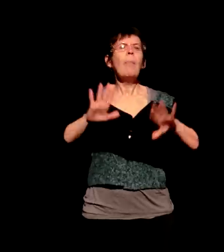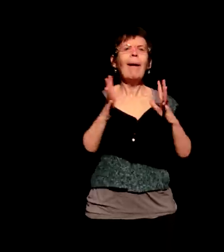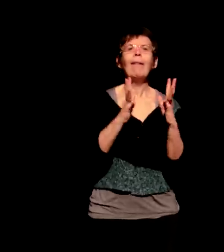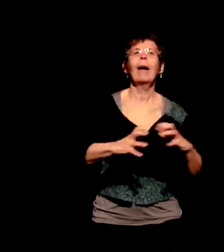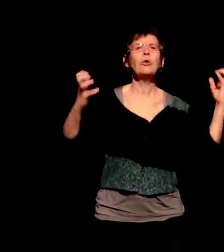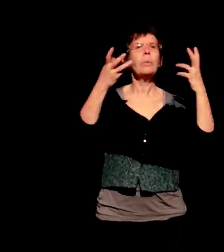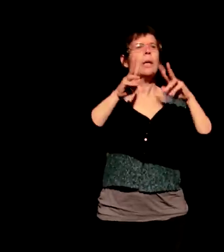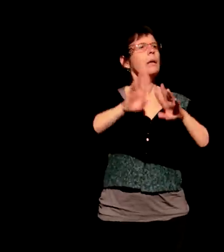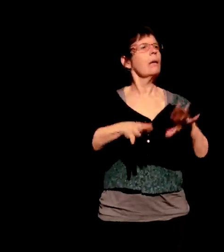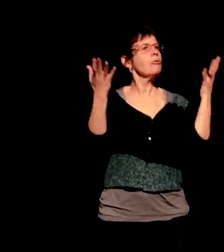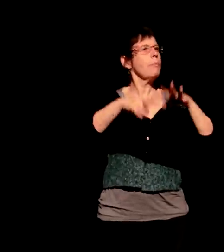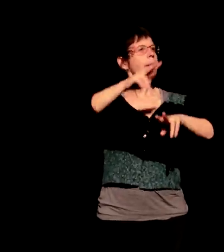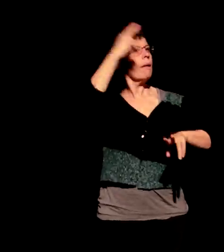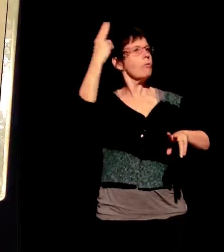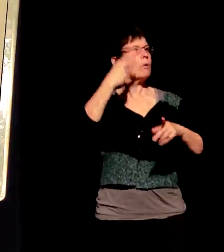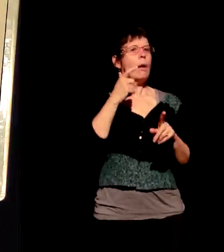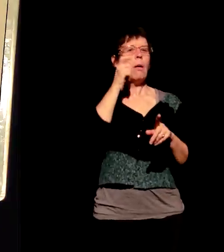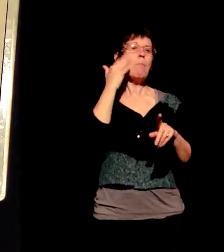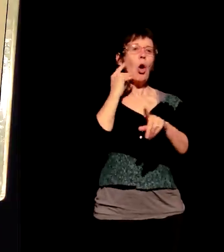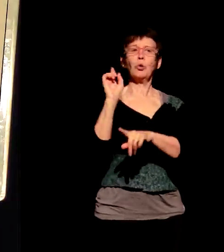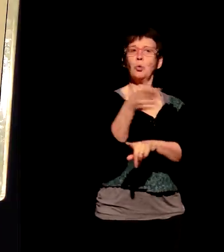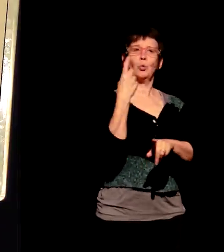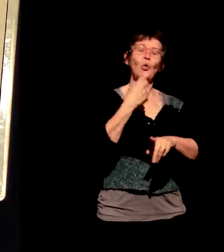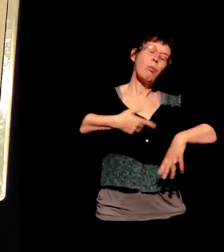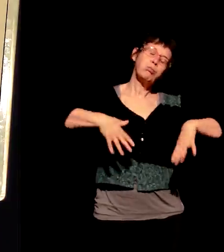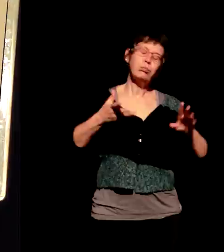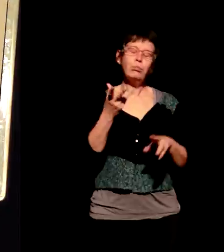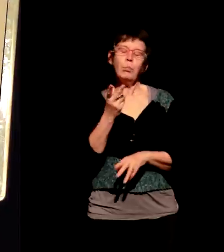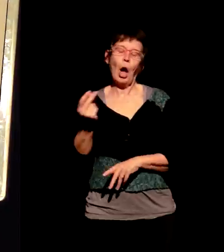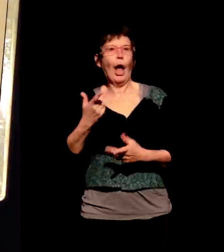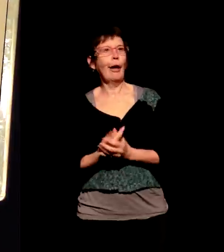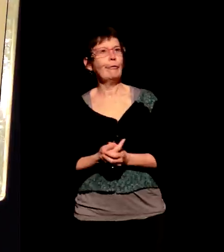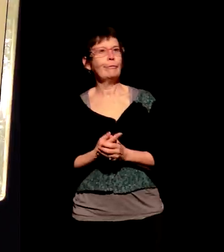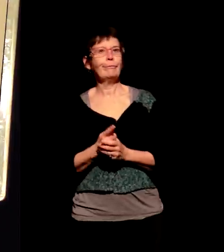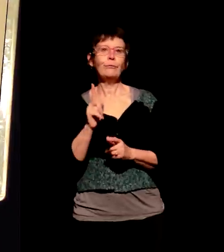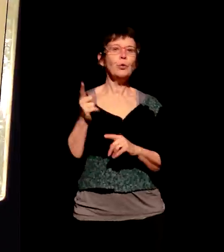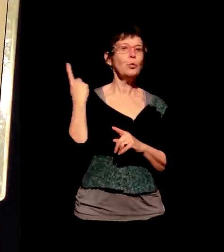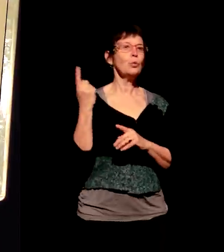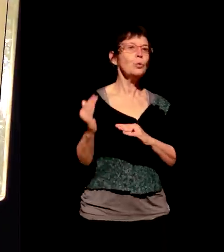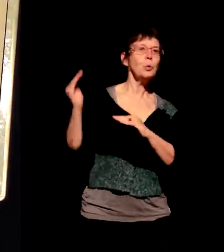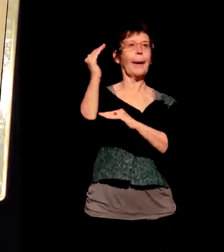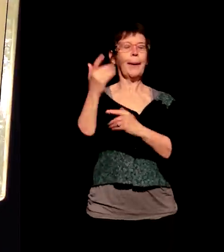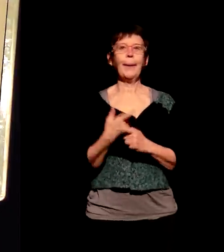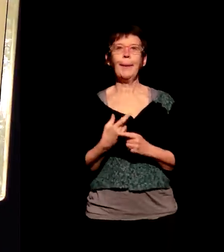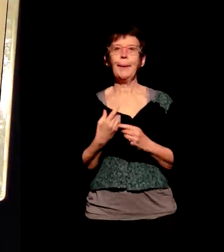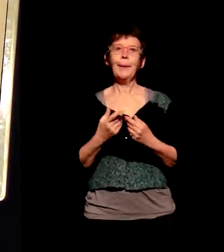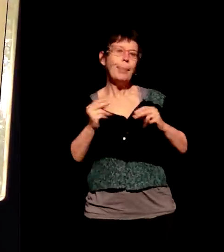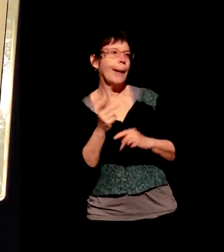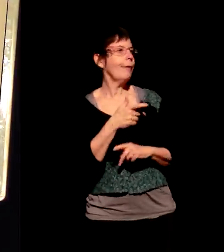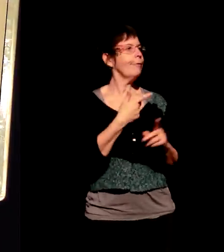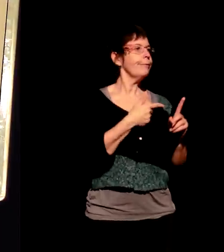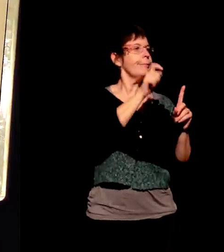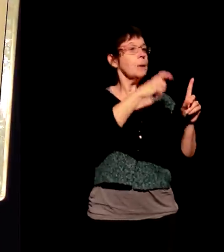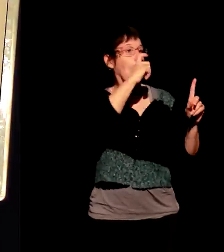plupart sont des hommes, s'ils sont tous de classe supérieure, etc., etc. C'est pas si grave si on n'entend jamais des Arabes, des Noirs, des